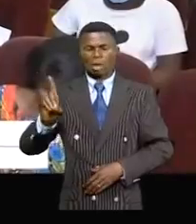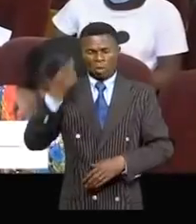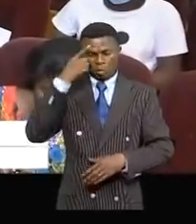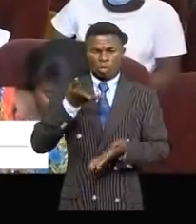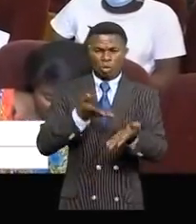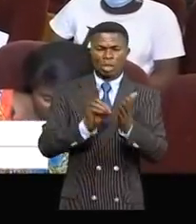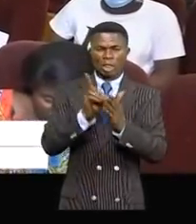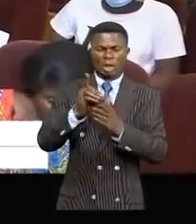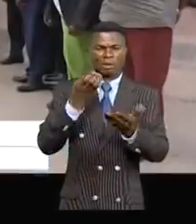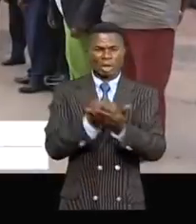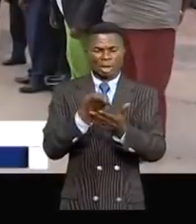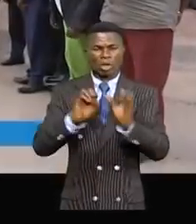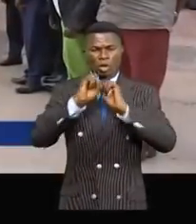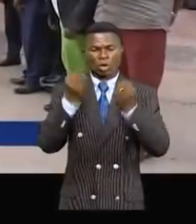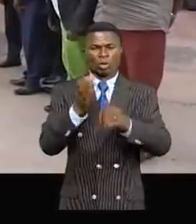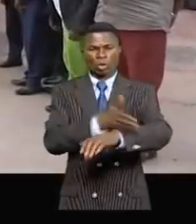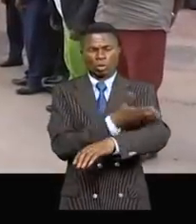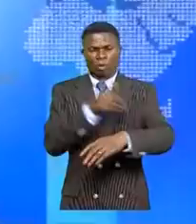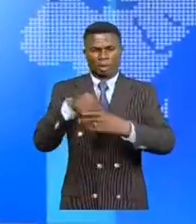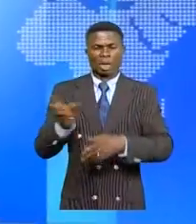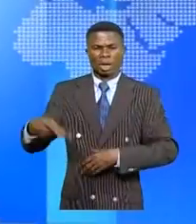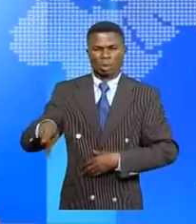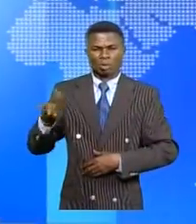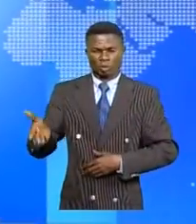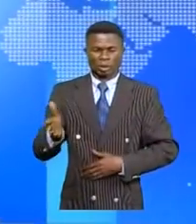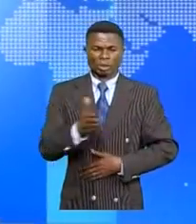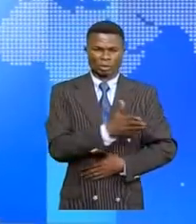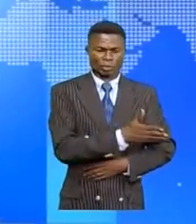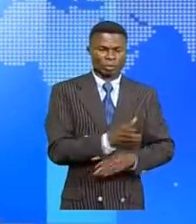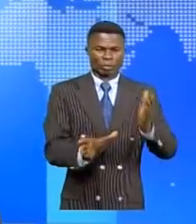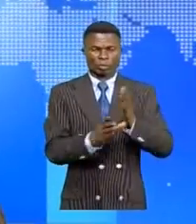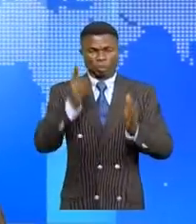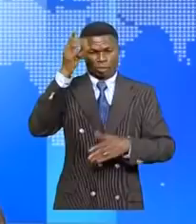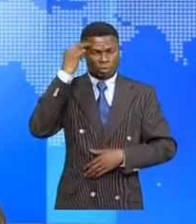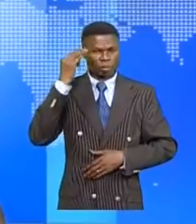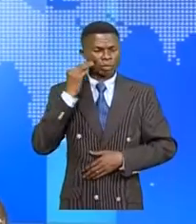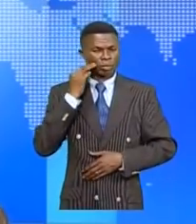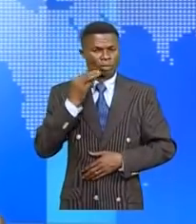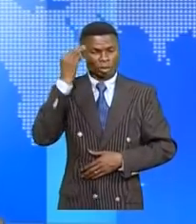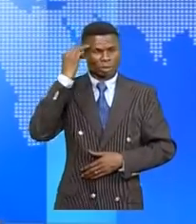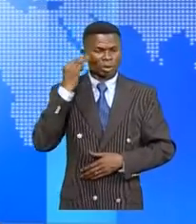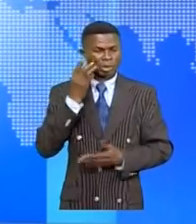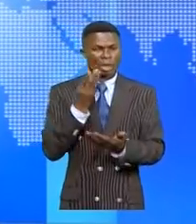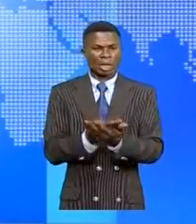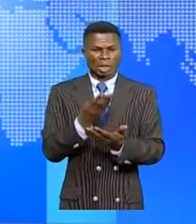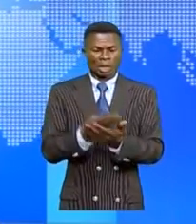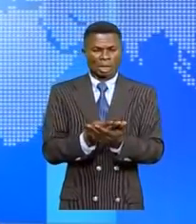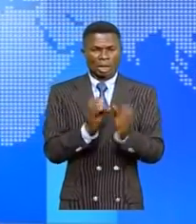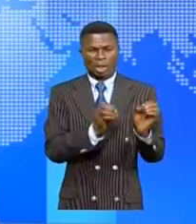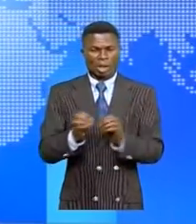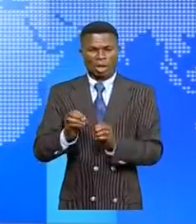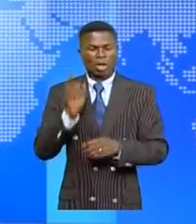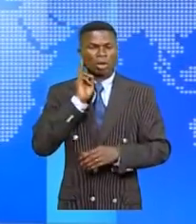le développement économique et social des provinces. Le vice-premier ministre, ministre du Budget, a présidé à